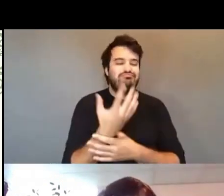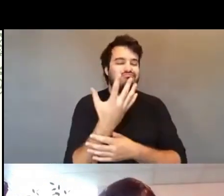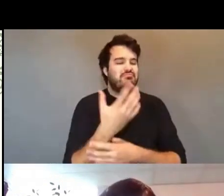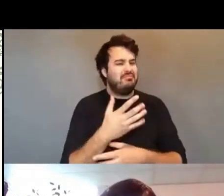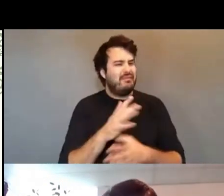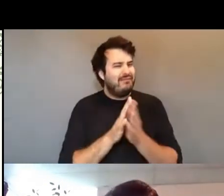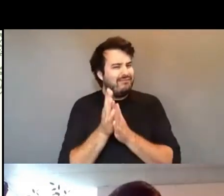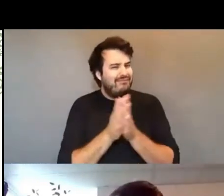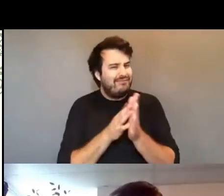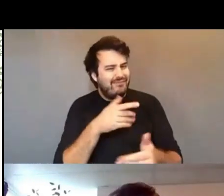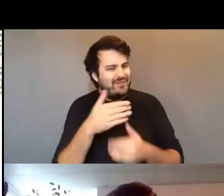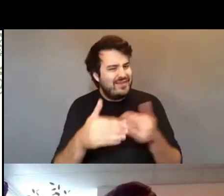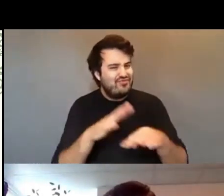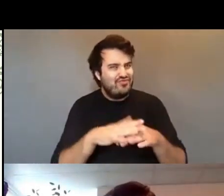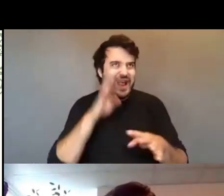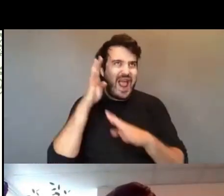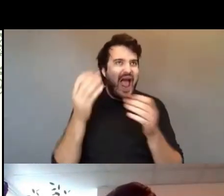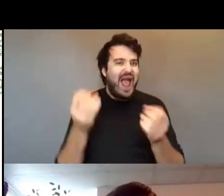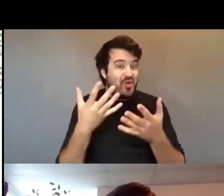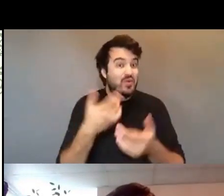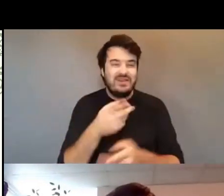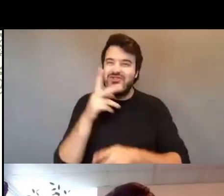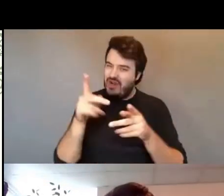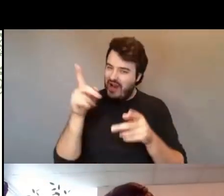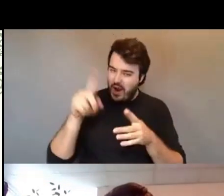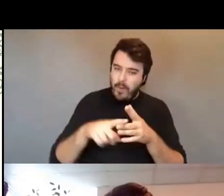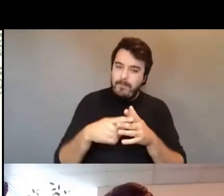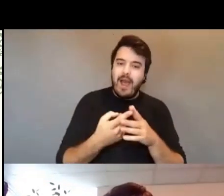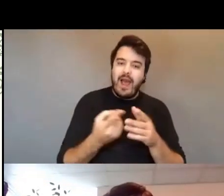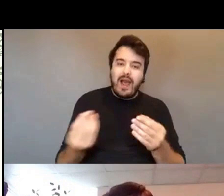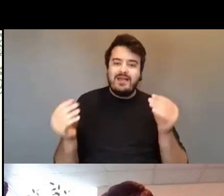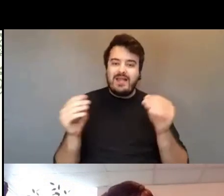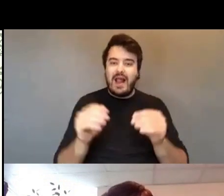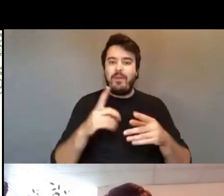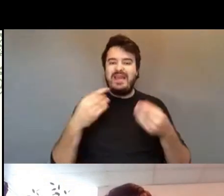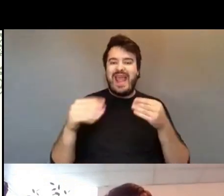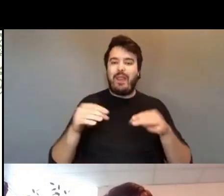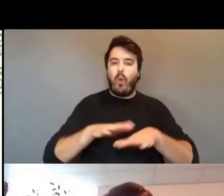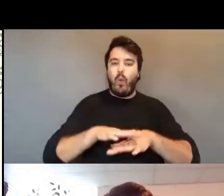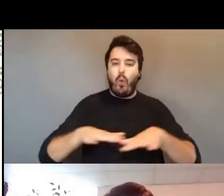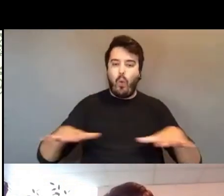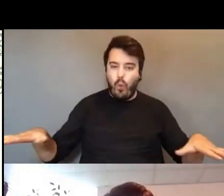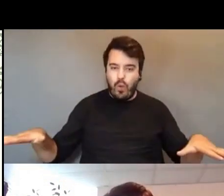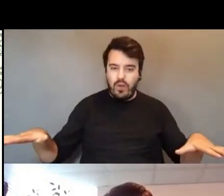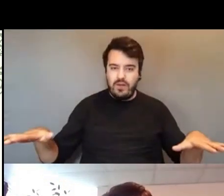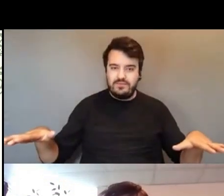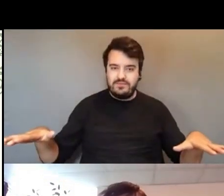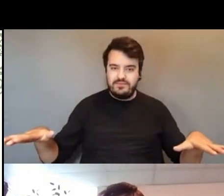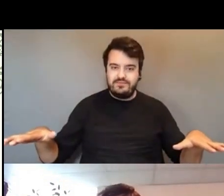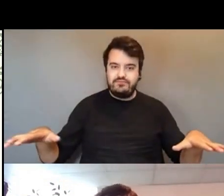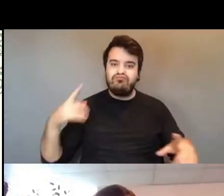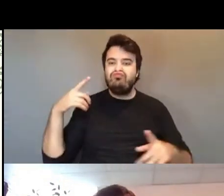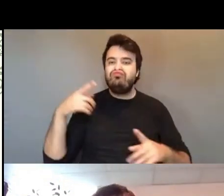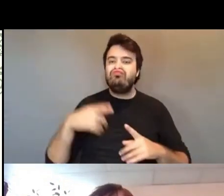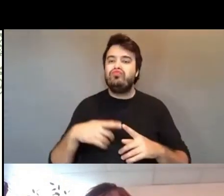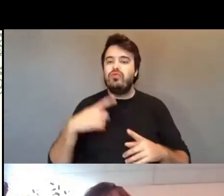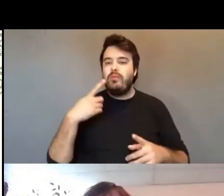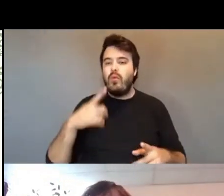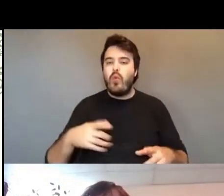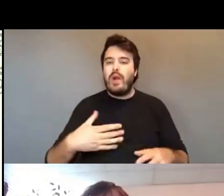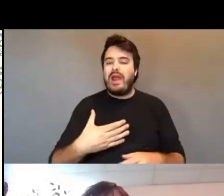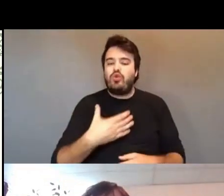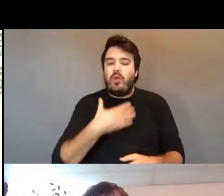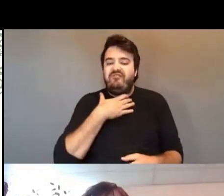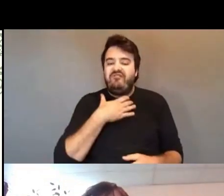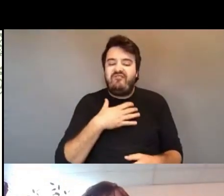comme processus de création. Les gens ils ont commencé par installer un carton qui va servir à